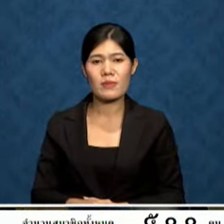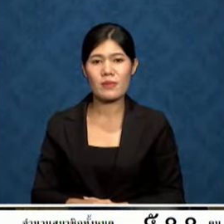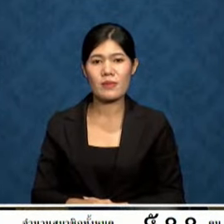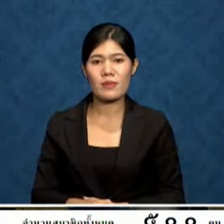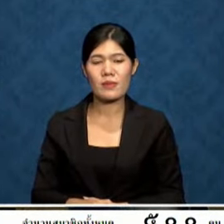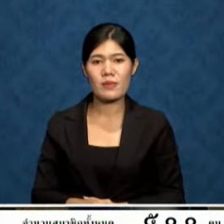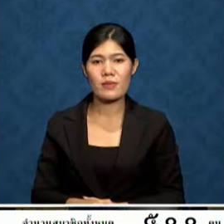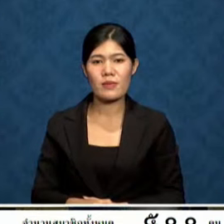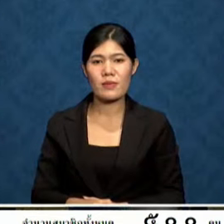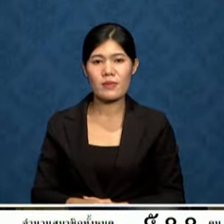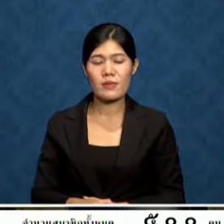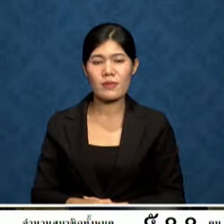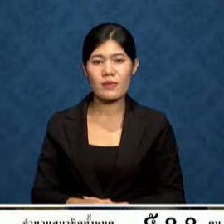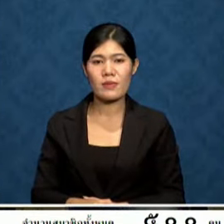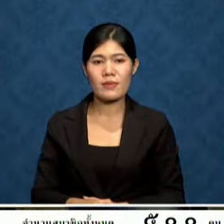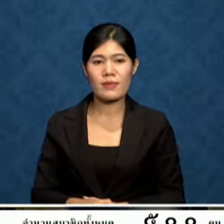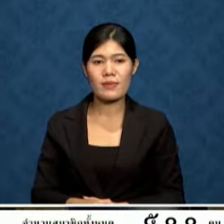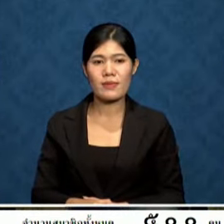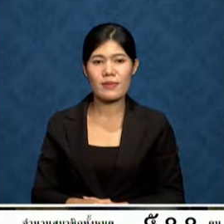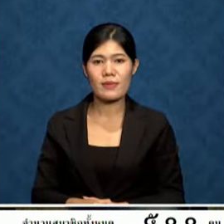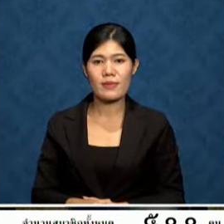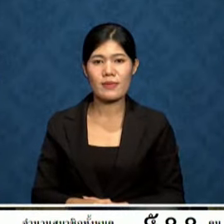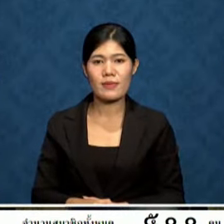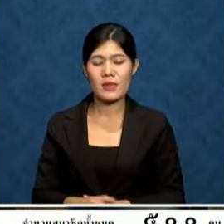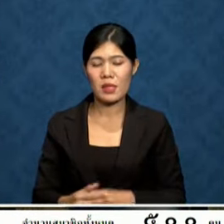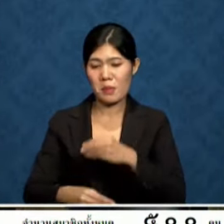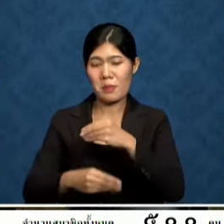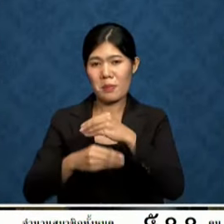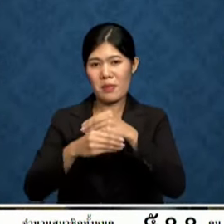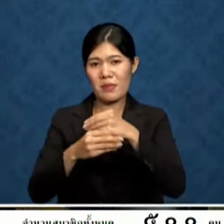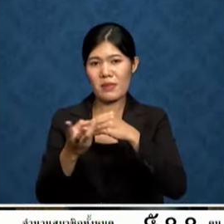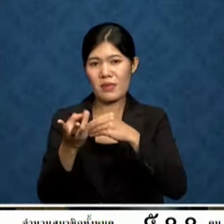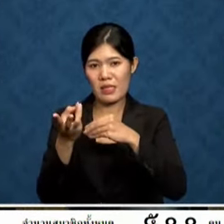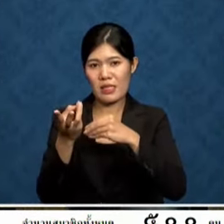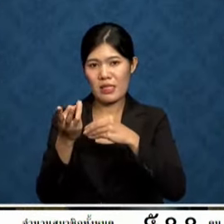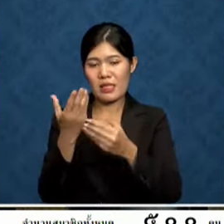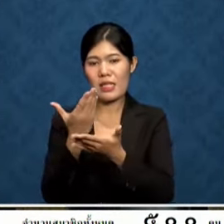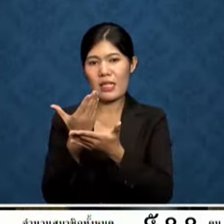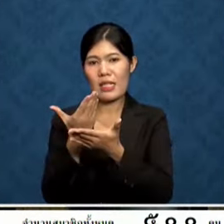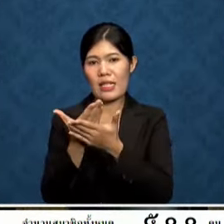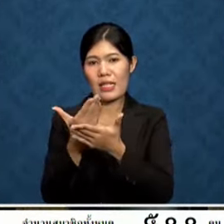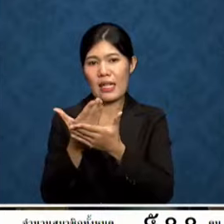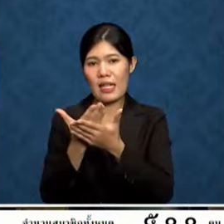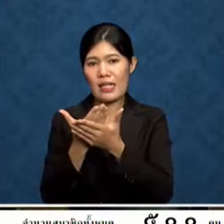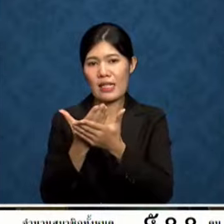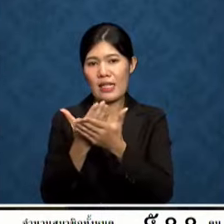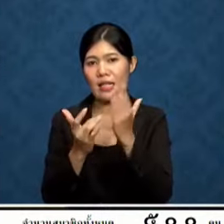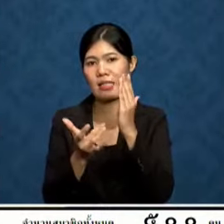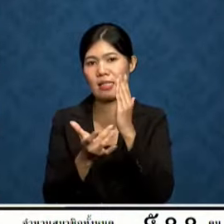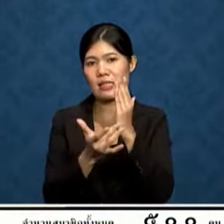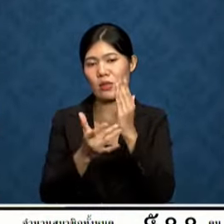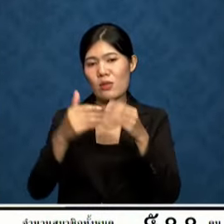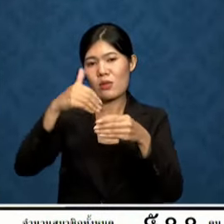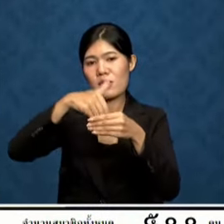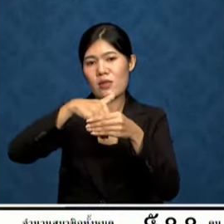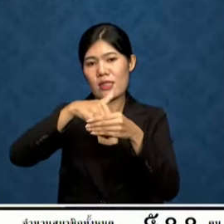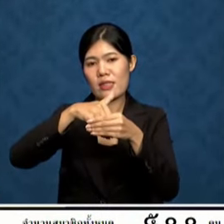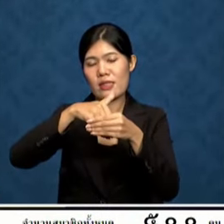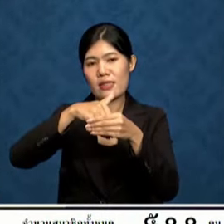ๆเพิ่มเติมคือ Digital walletครับเหมือนเดิมเพิ่มเติมคือ Digital